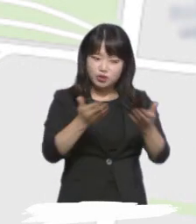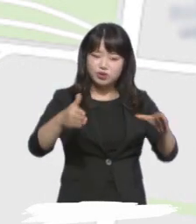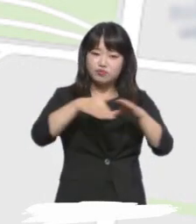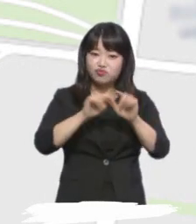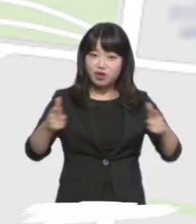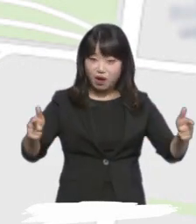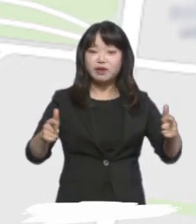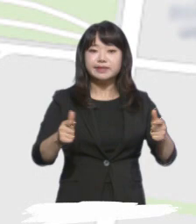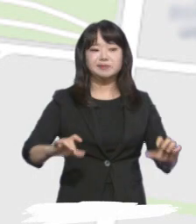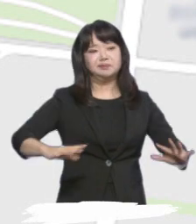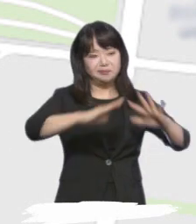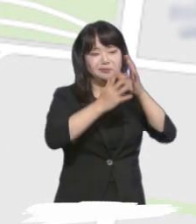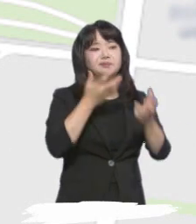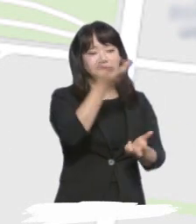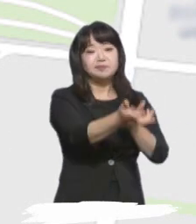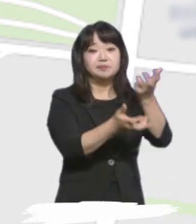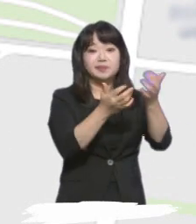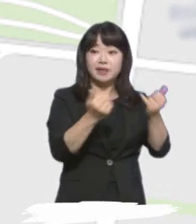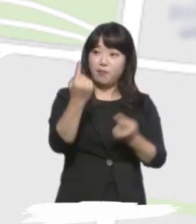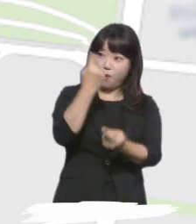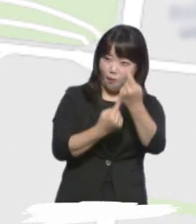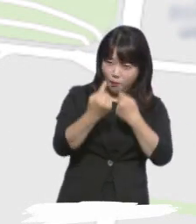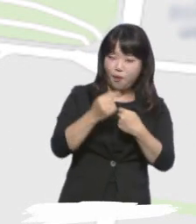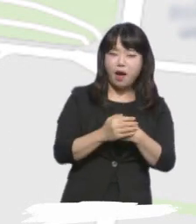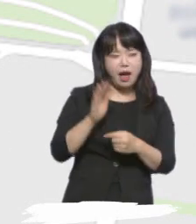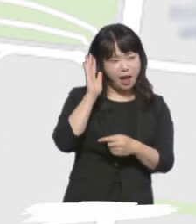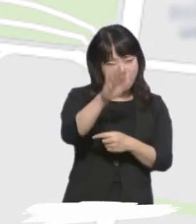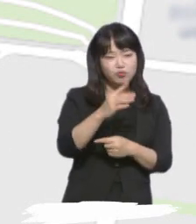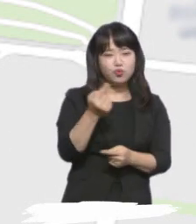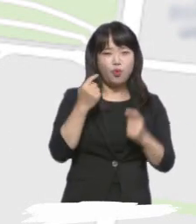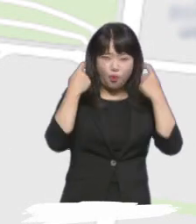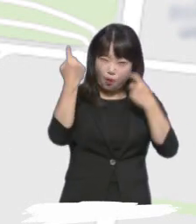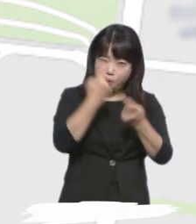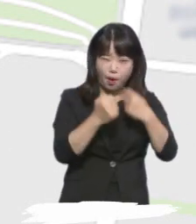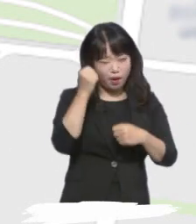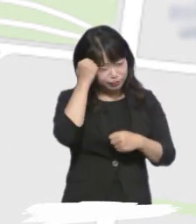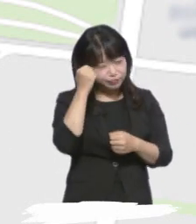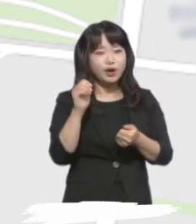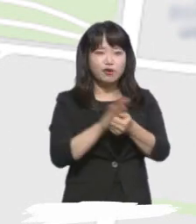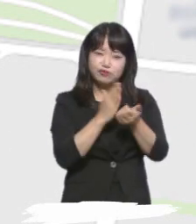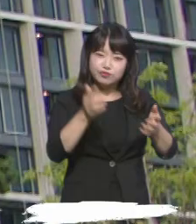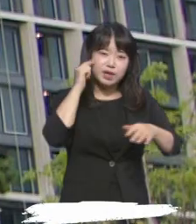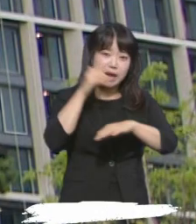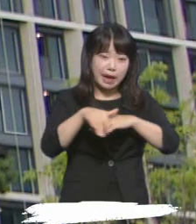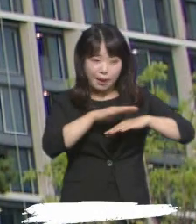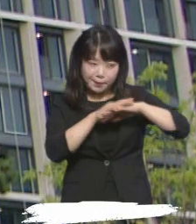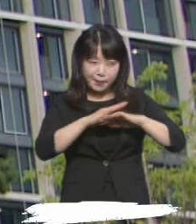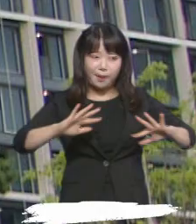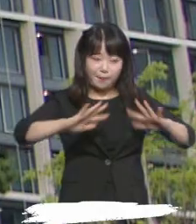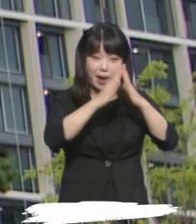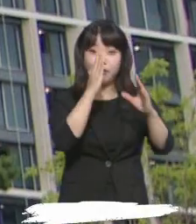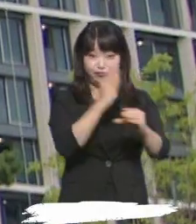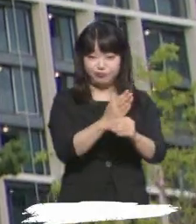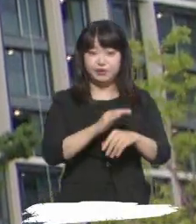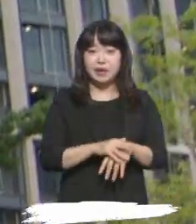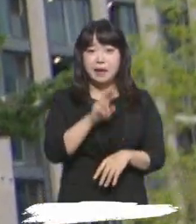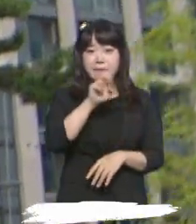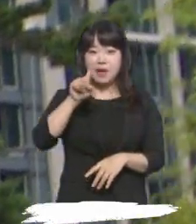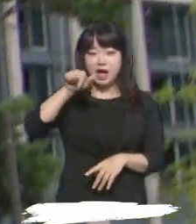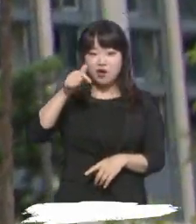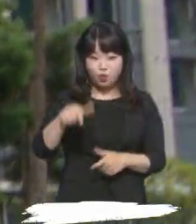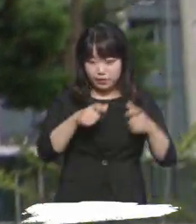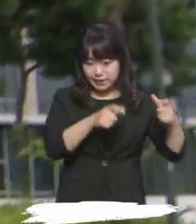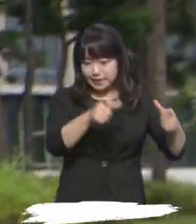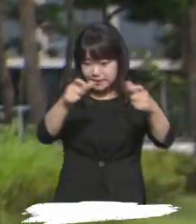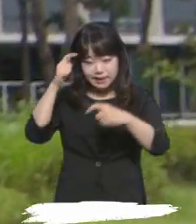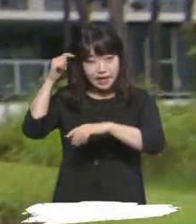등을 조성하면서 유입되는 인원이 장기 숙박할 수 있도록 마련될 공간이었습니다. 마곡 지구단위